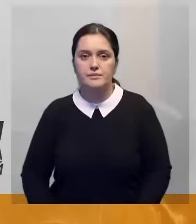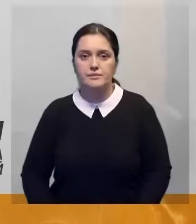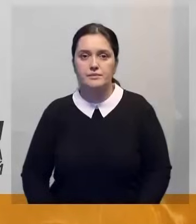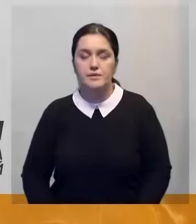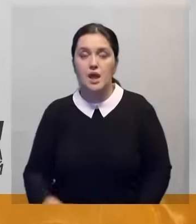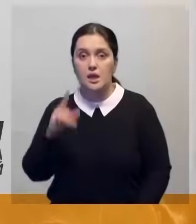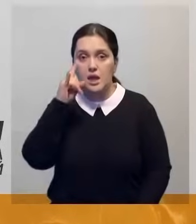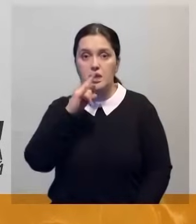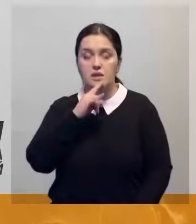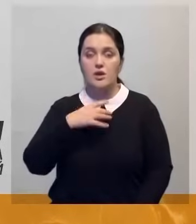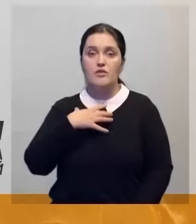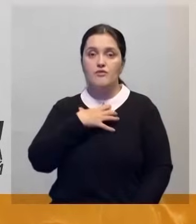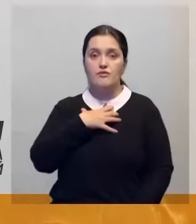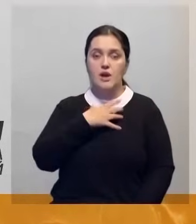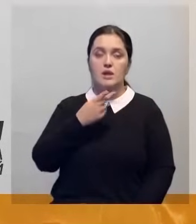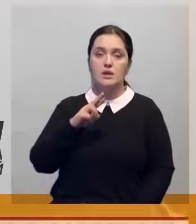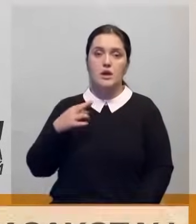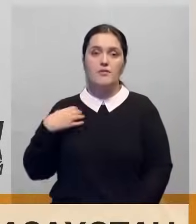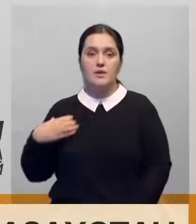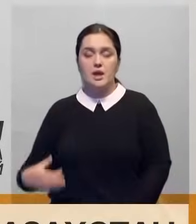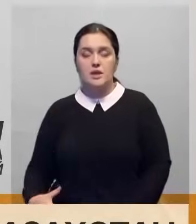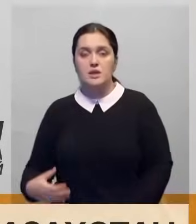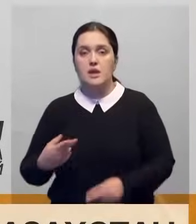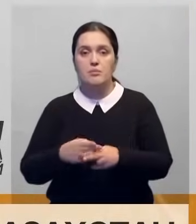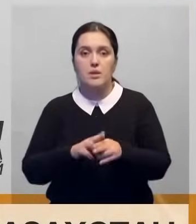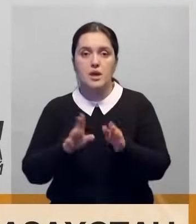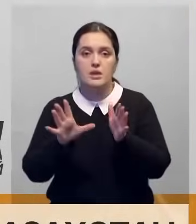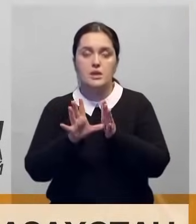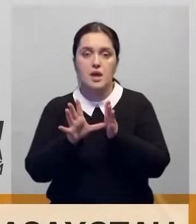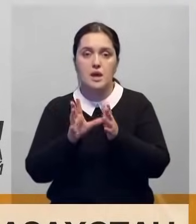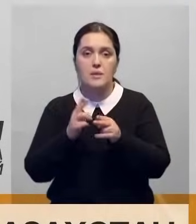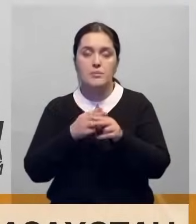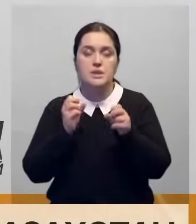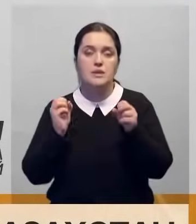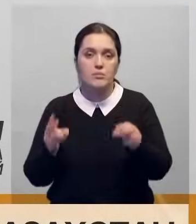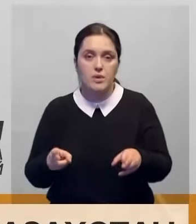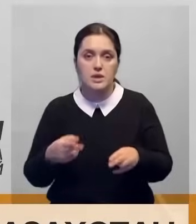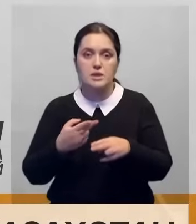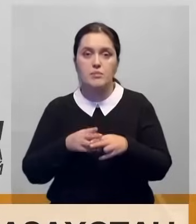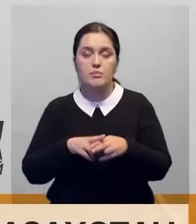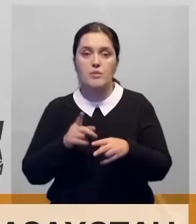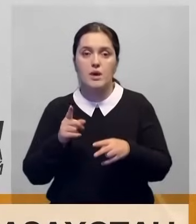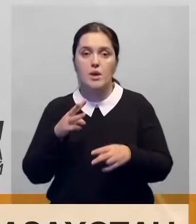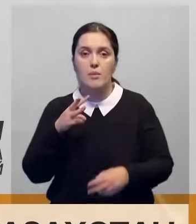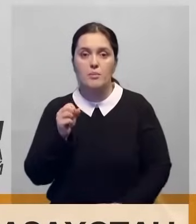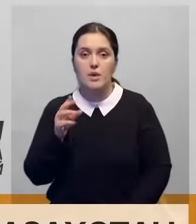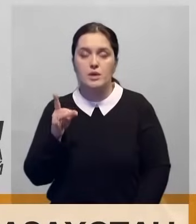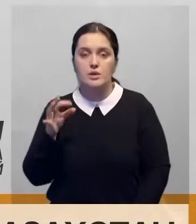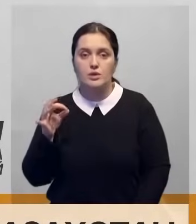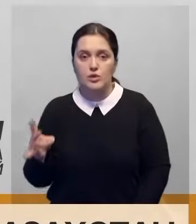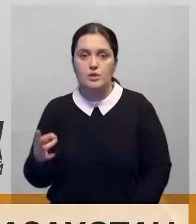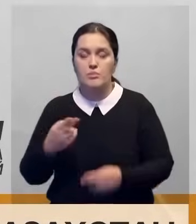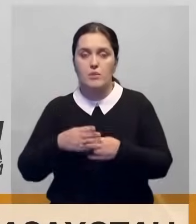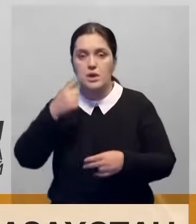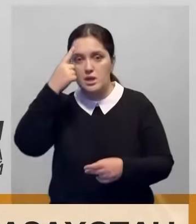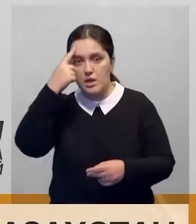Казахстан имеет важное значение для Франции, если это касается энергетической безопасности страны. Визит Эммануэля Макрона служит напоминанием